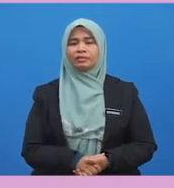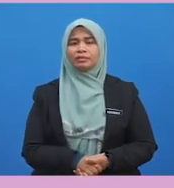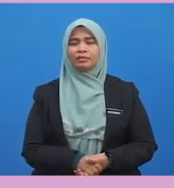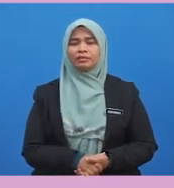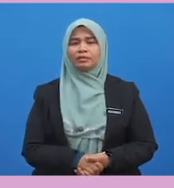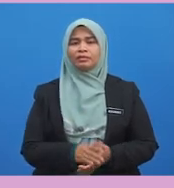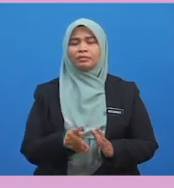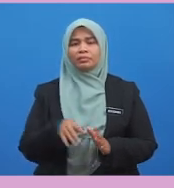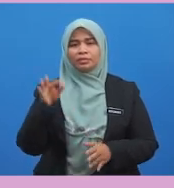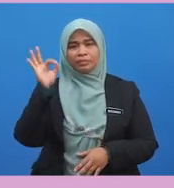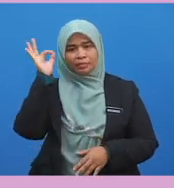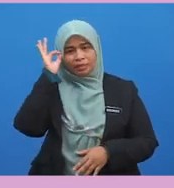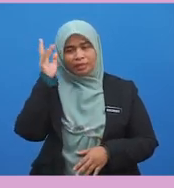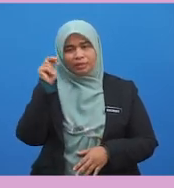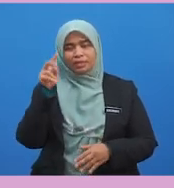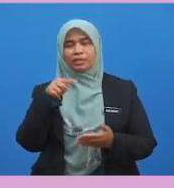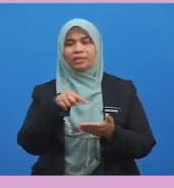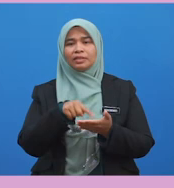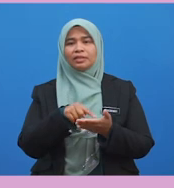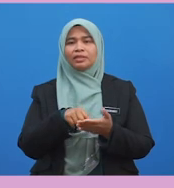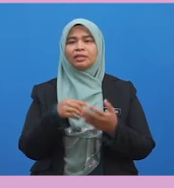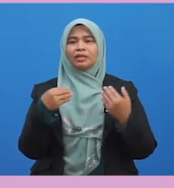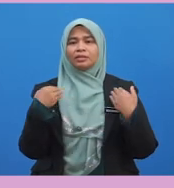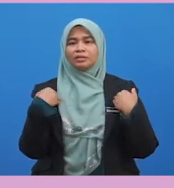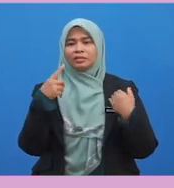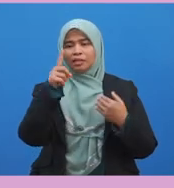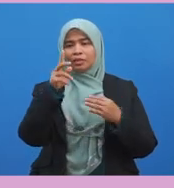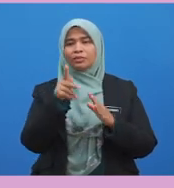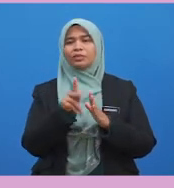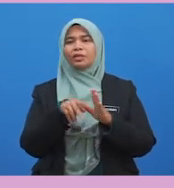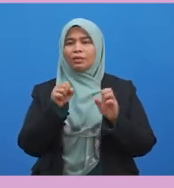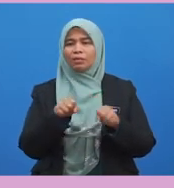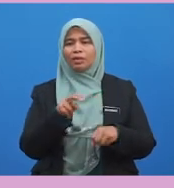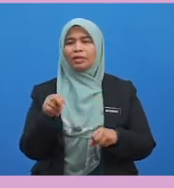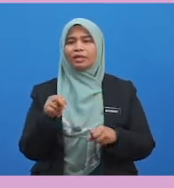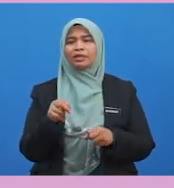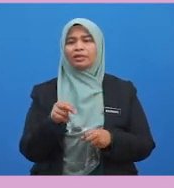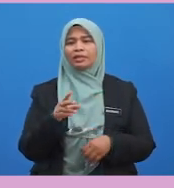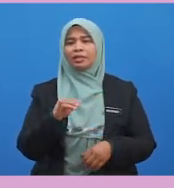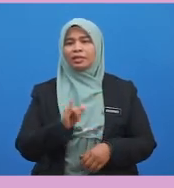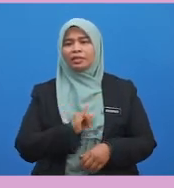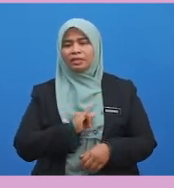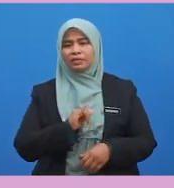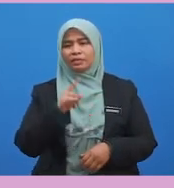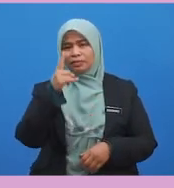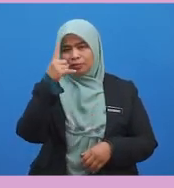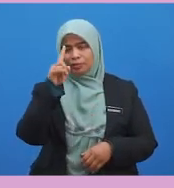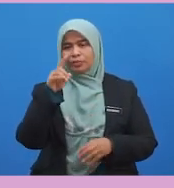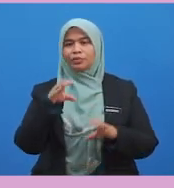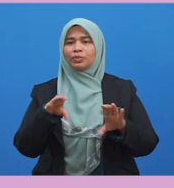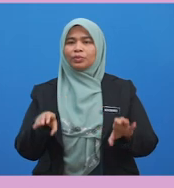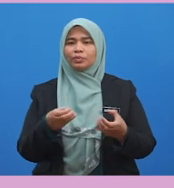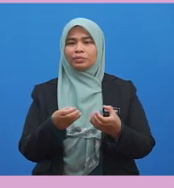Pemikiran kreatif merupakan satu keupayaan atau kebolehan